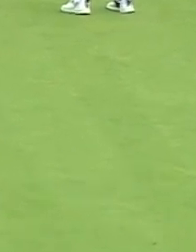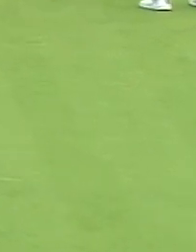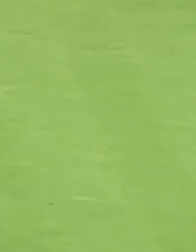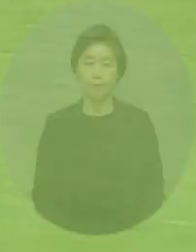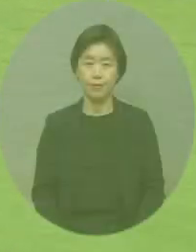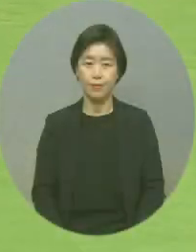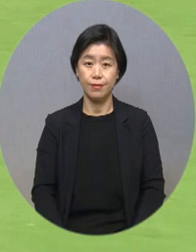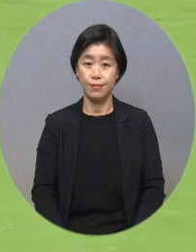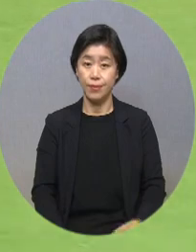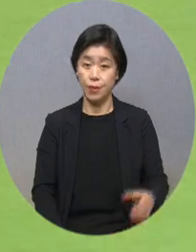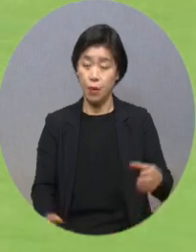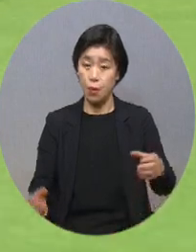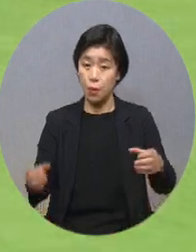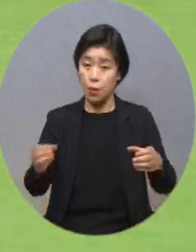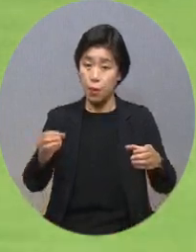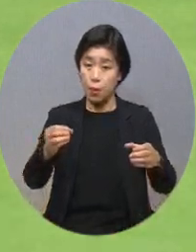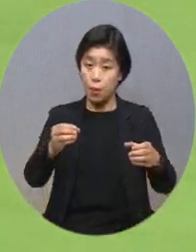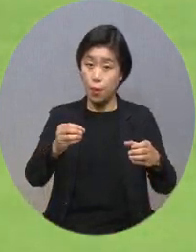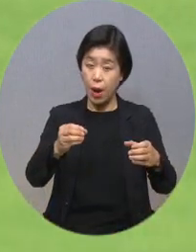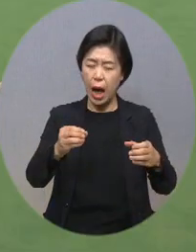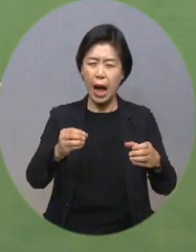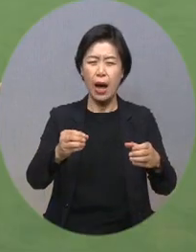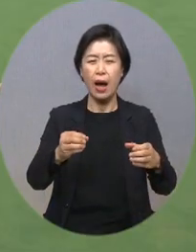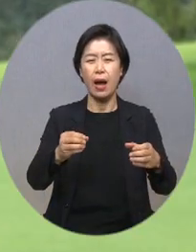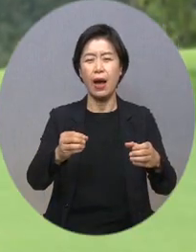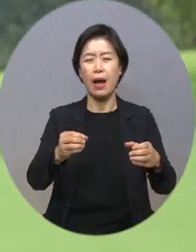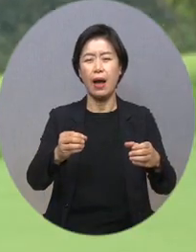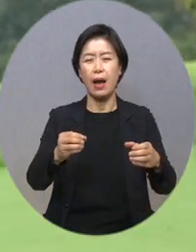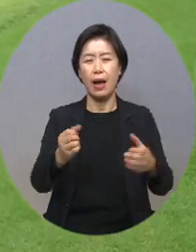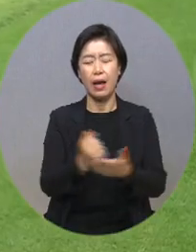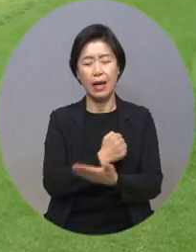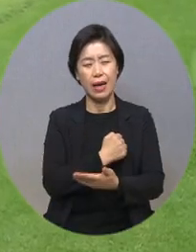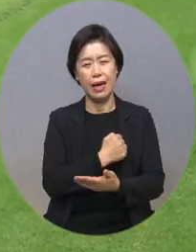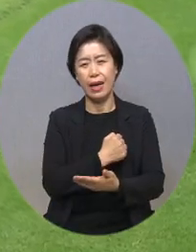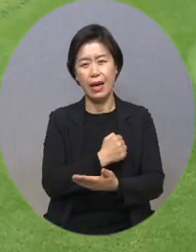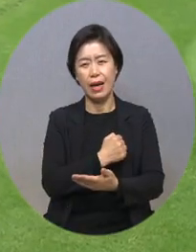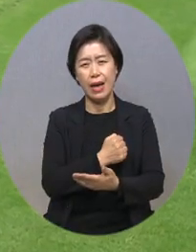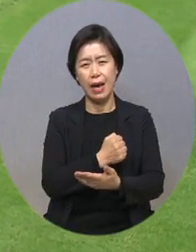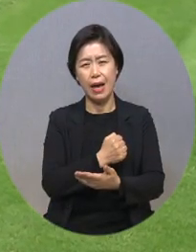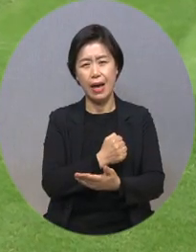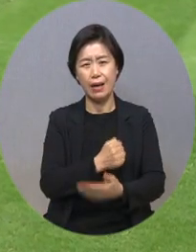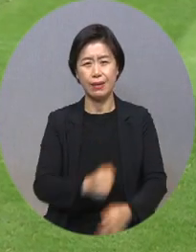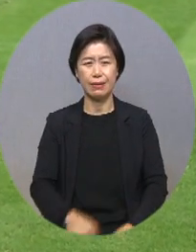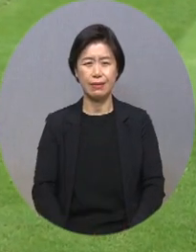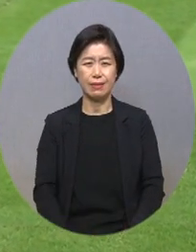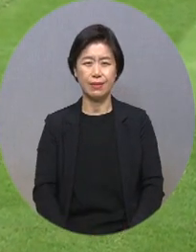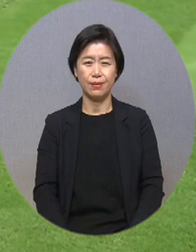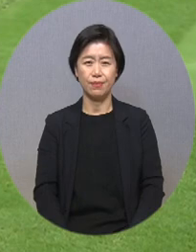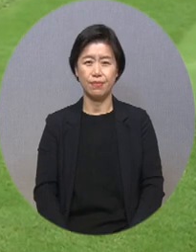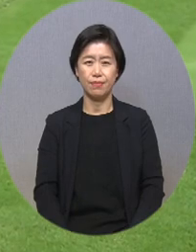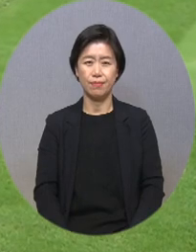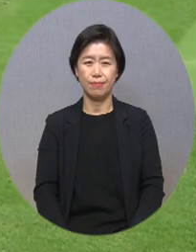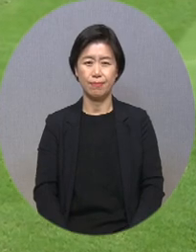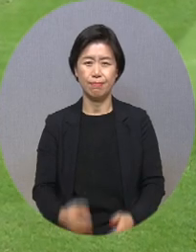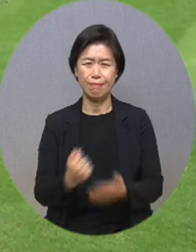나이스! 들어왔다! 들어왔다! 들어왔다! 나이스! 나! 나! 나! 아! 까비 까비! 아! 너무 잘했어. 아까워! 잘